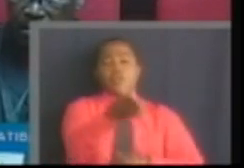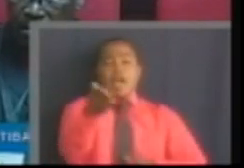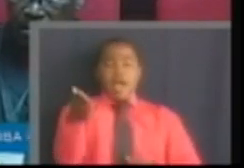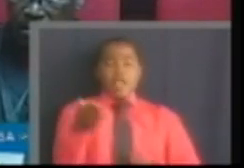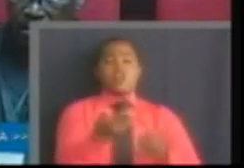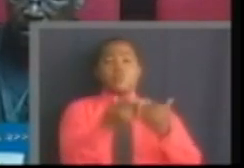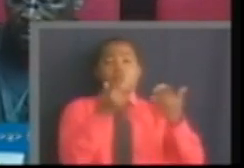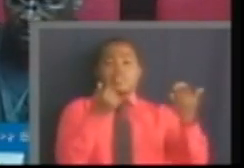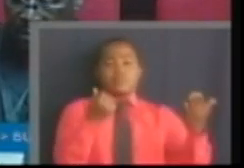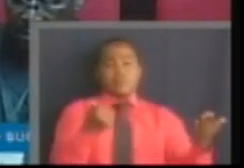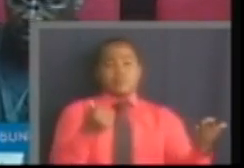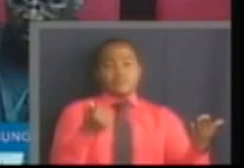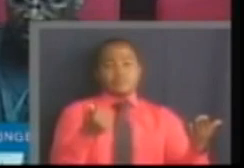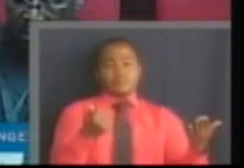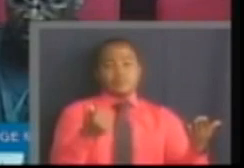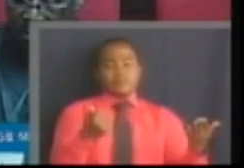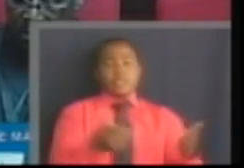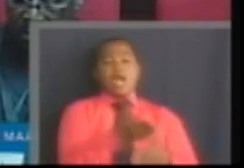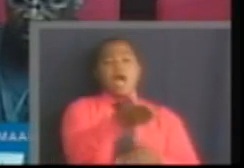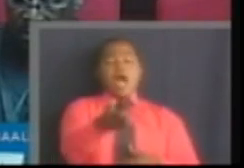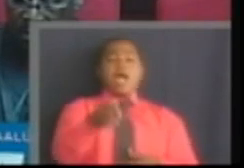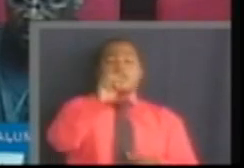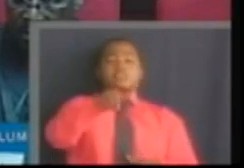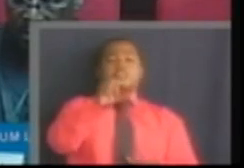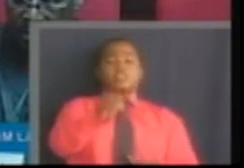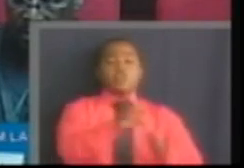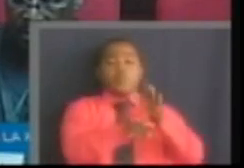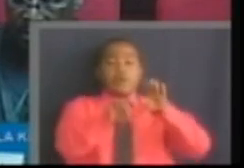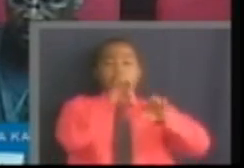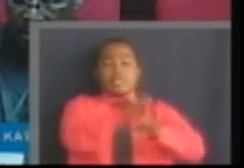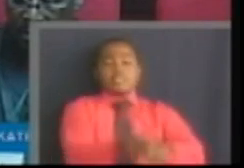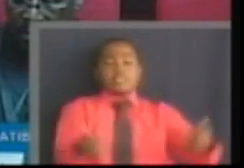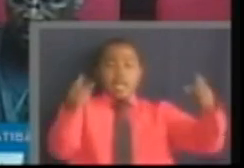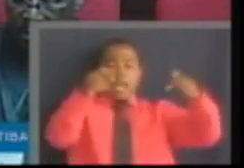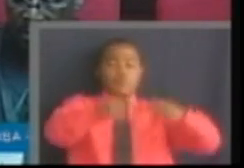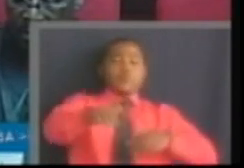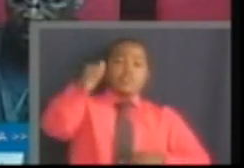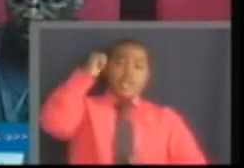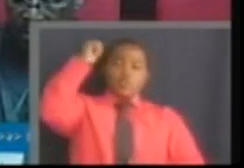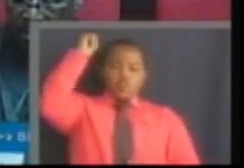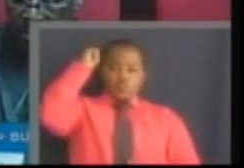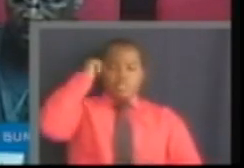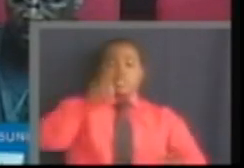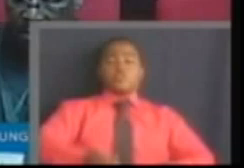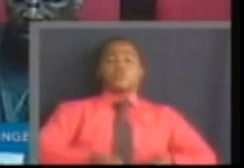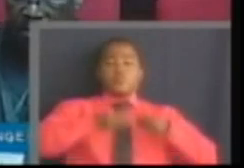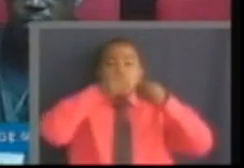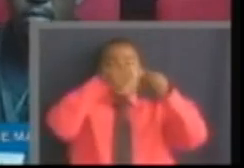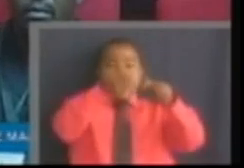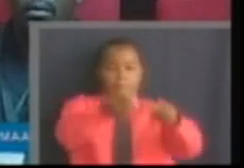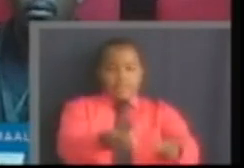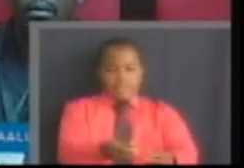sababu haya ndio ambayo mwenyekiti alipokuja juzi tulimkabidhi